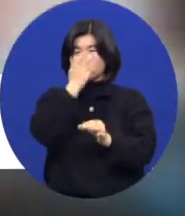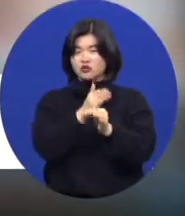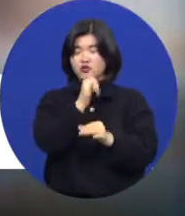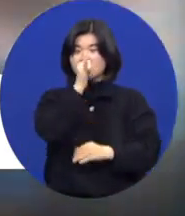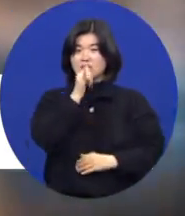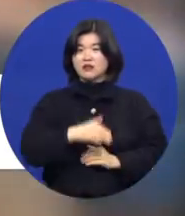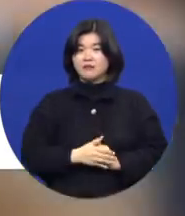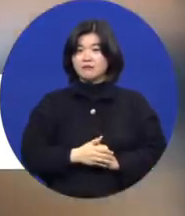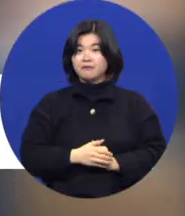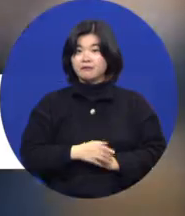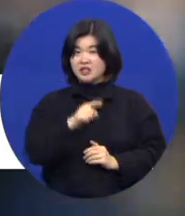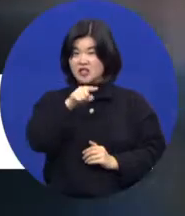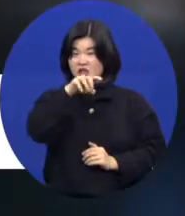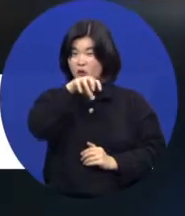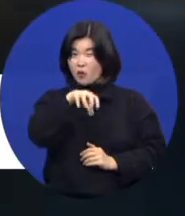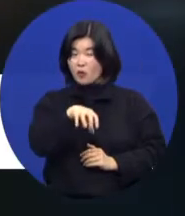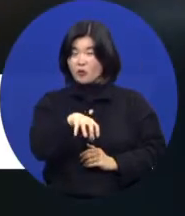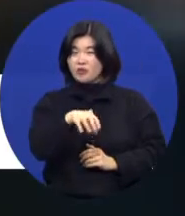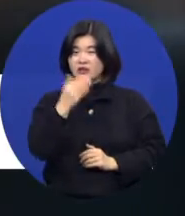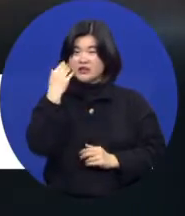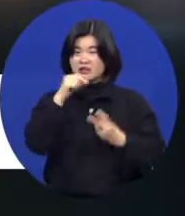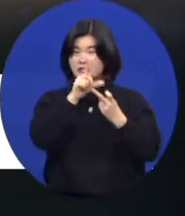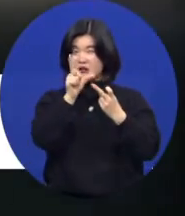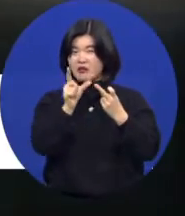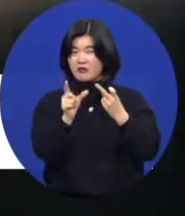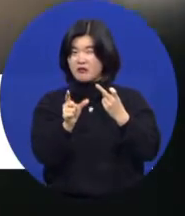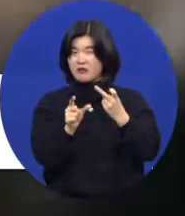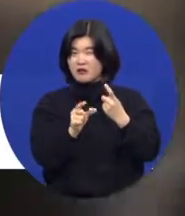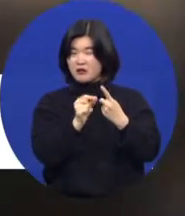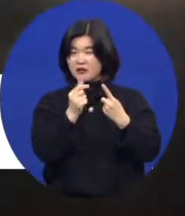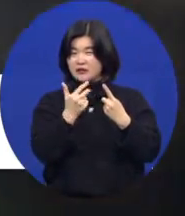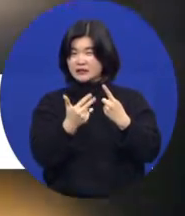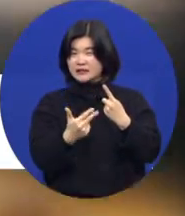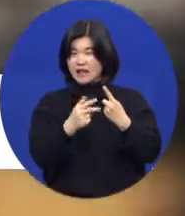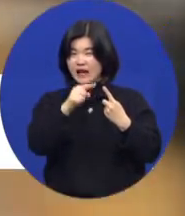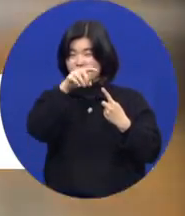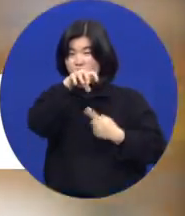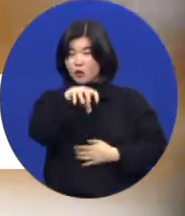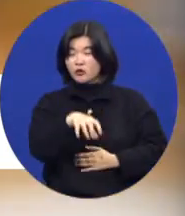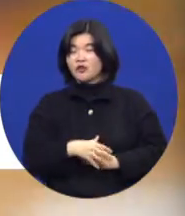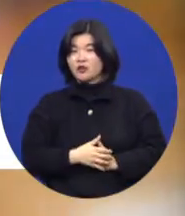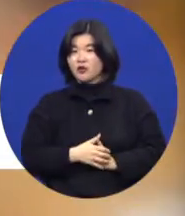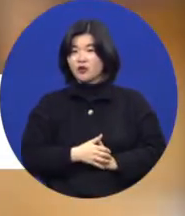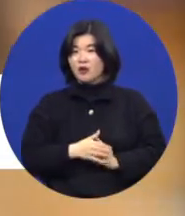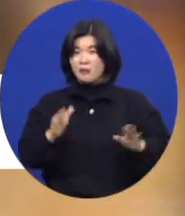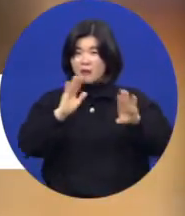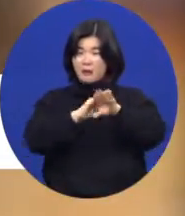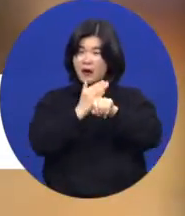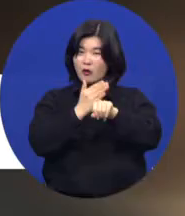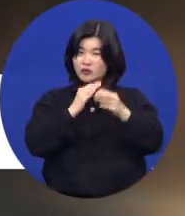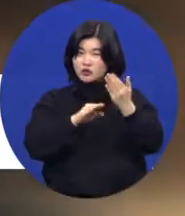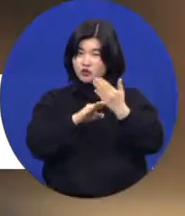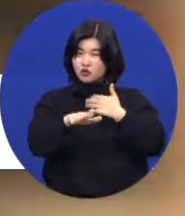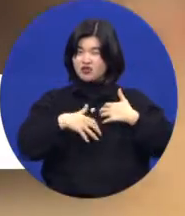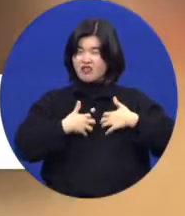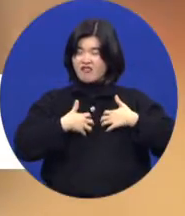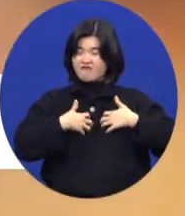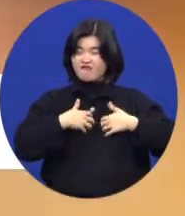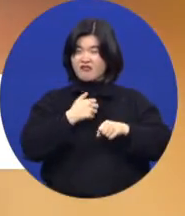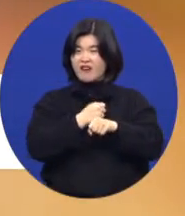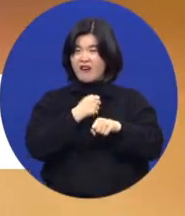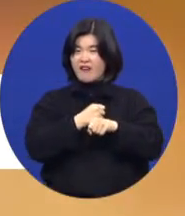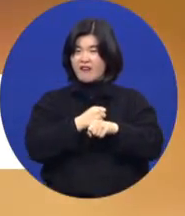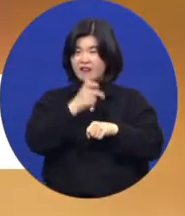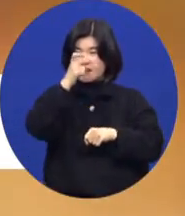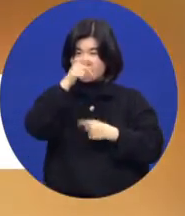있습니다. 이들은 지난 7일 밤 제주시 2도 2동의 한 홀덤펍에서 밤 9시 이후 카드 게임을 해